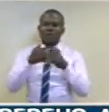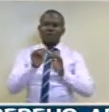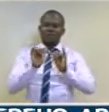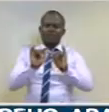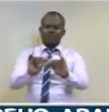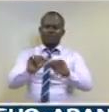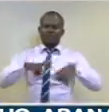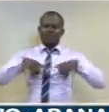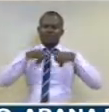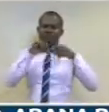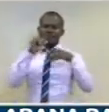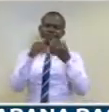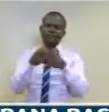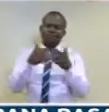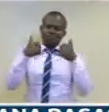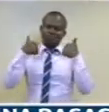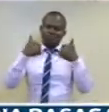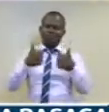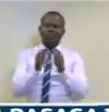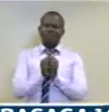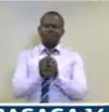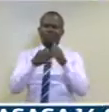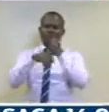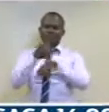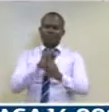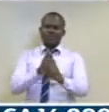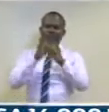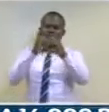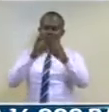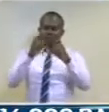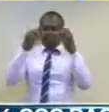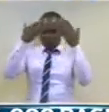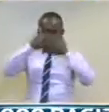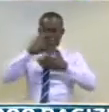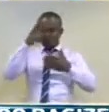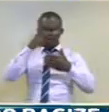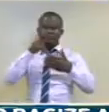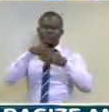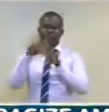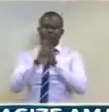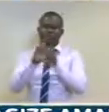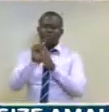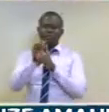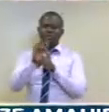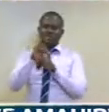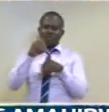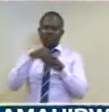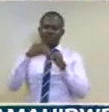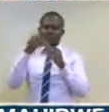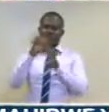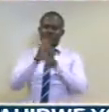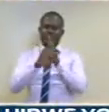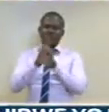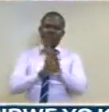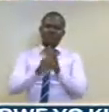zibanye nta babanye neza mu gikorwa cyo guhemba umugoroba w'ababyeyi wahize iyindi mu karere ka Kicukiro umuyobozi w'aka karere Dr